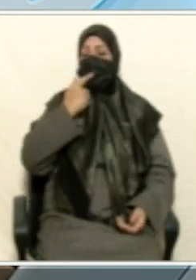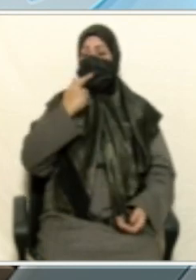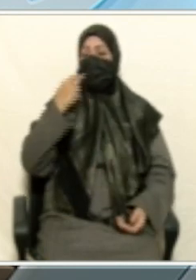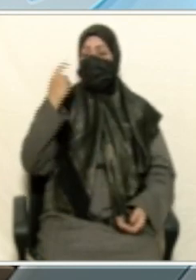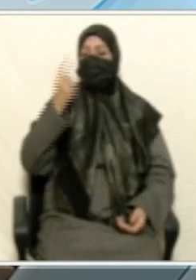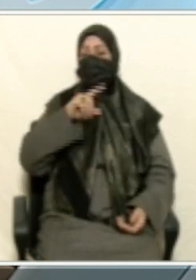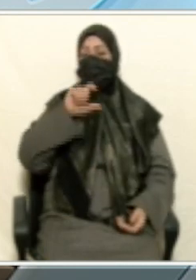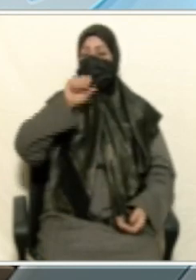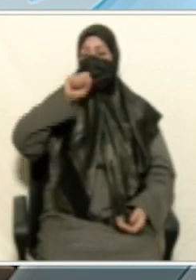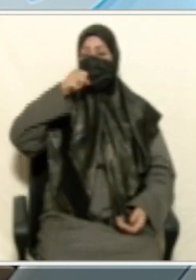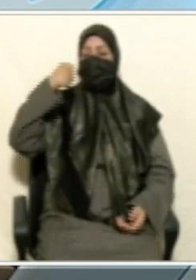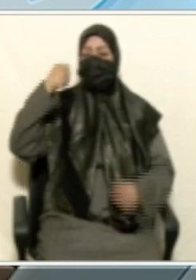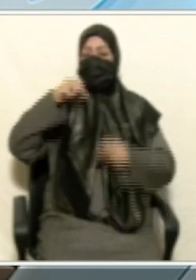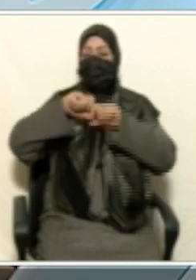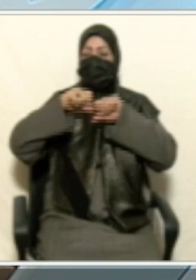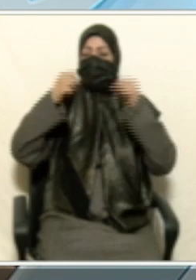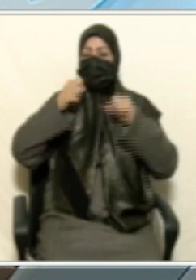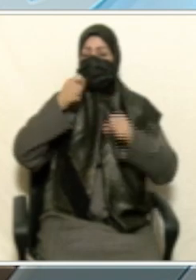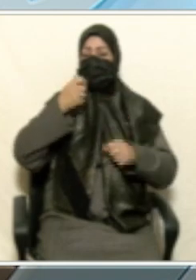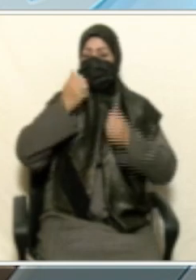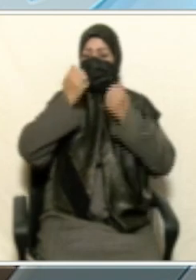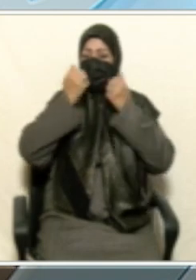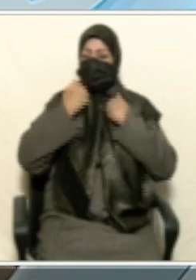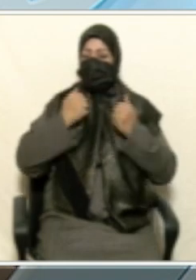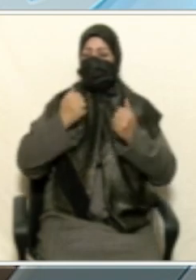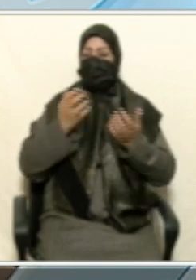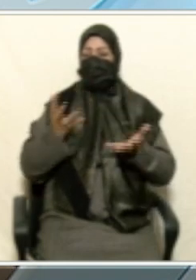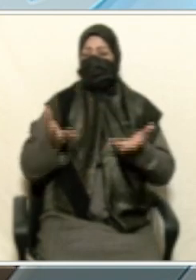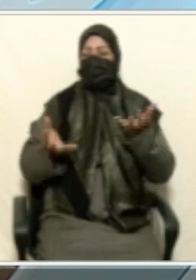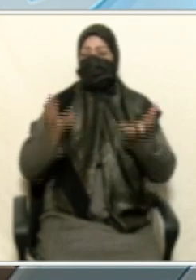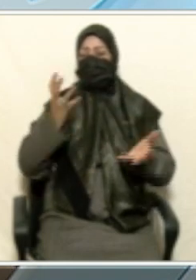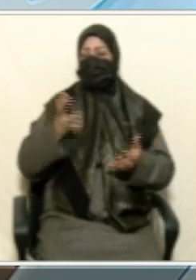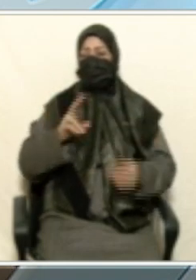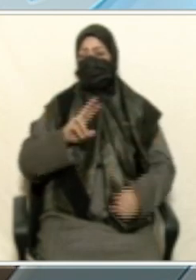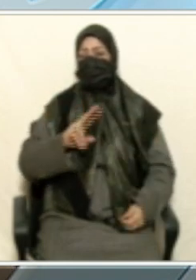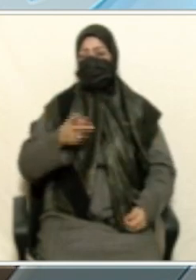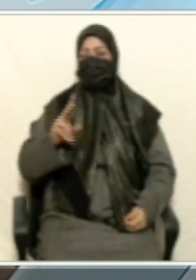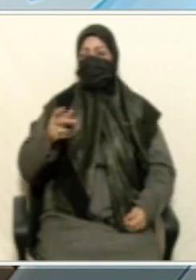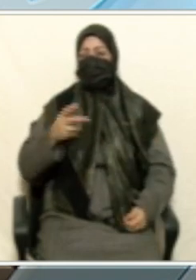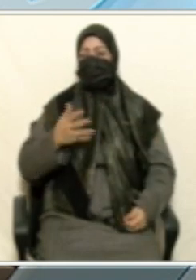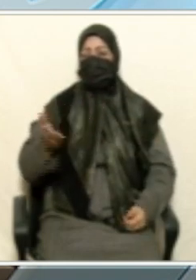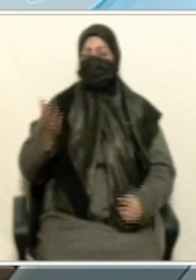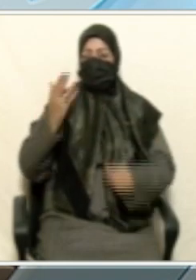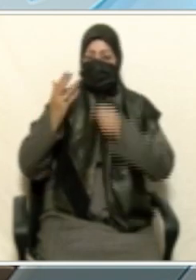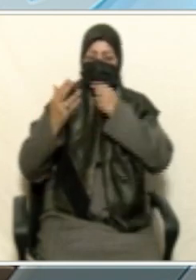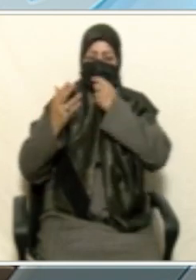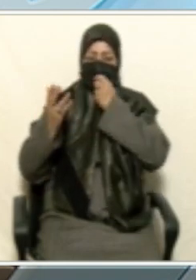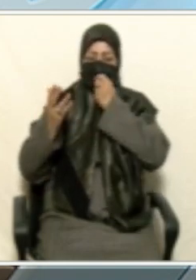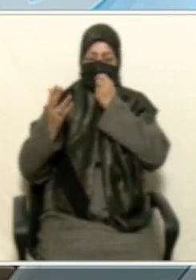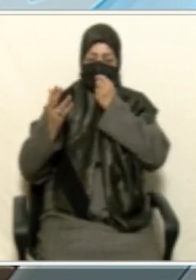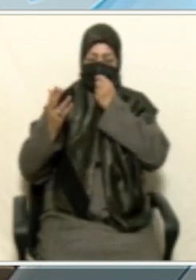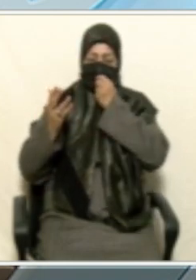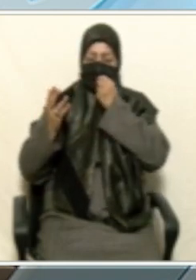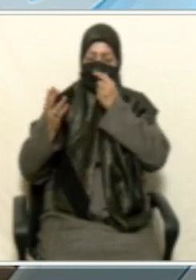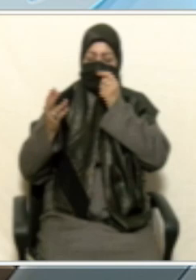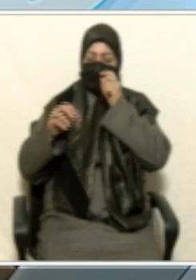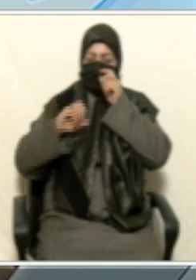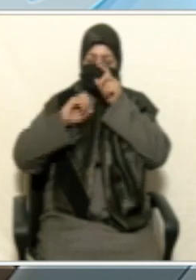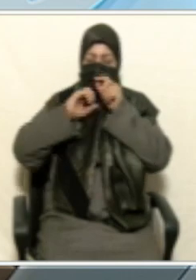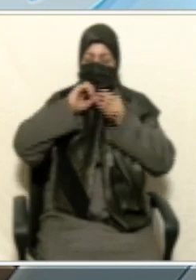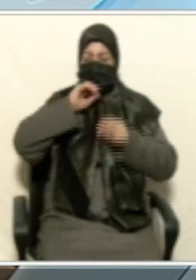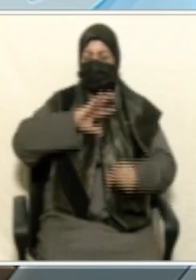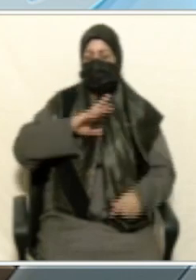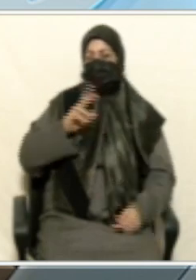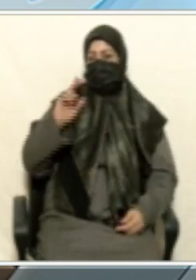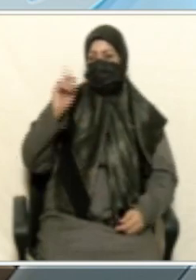العدل في كل شيء. من أظهر لنا صحفته كما قال النبي صلى الله عليه وسلم أقمنا عليه الحد. من